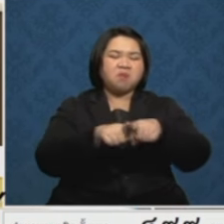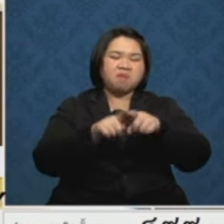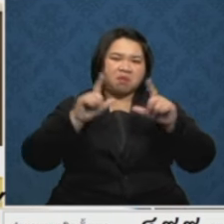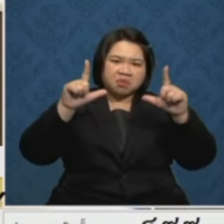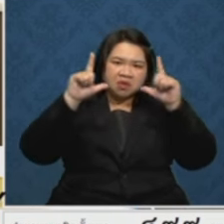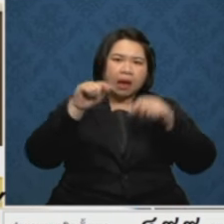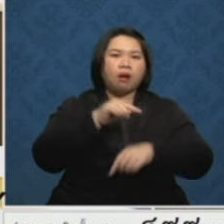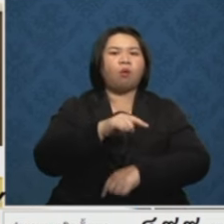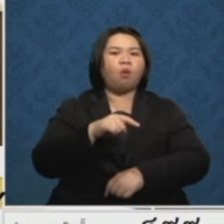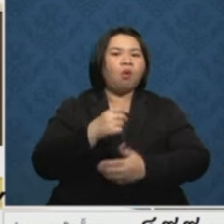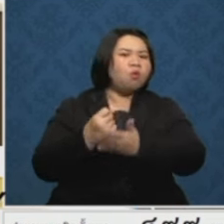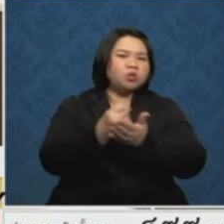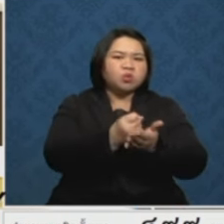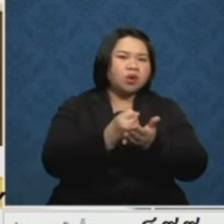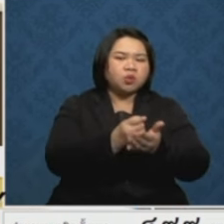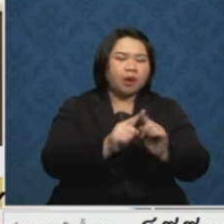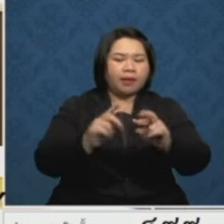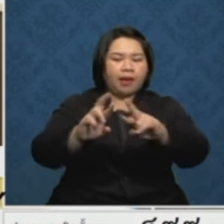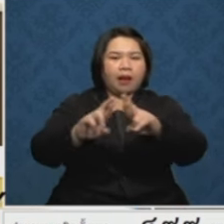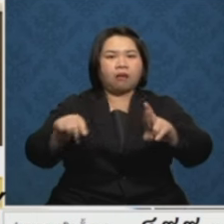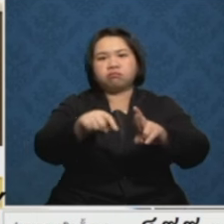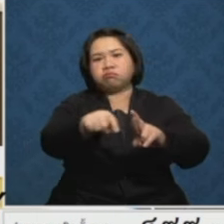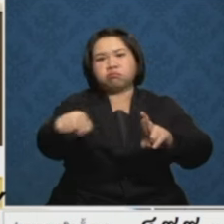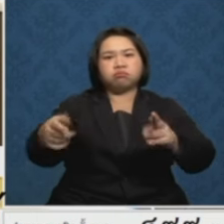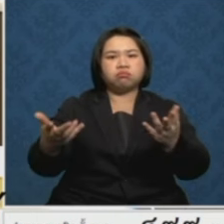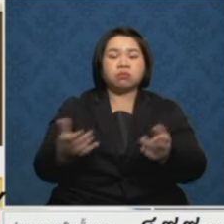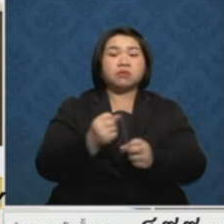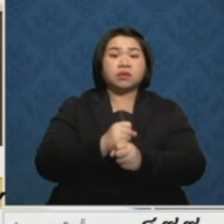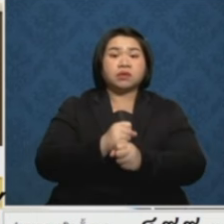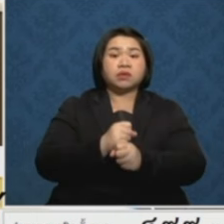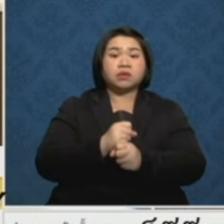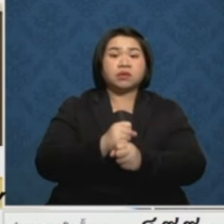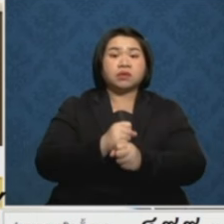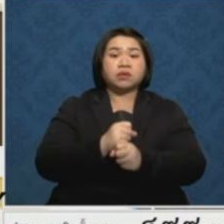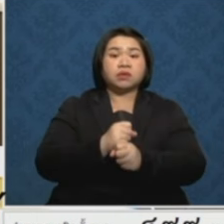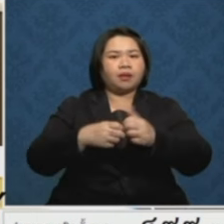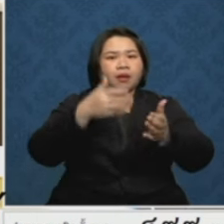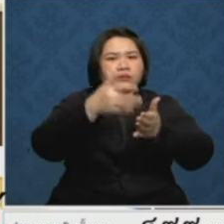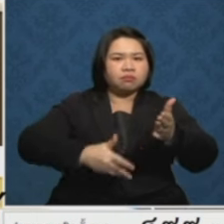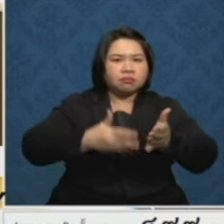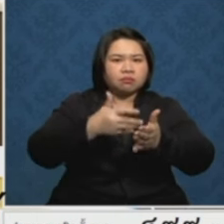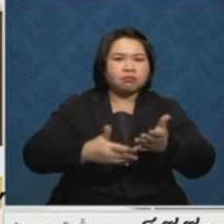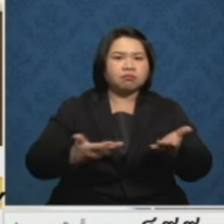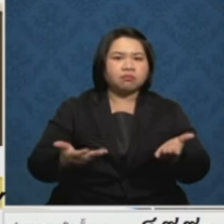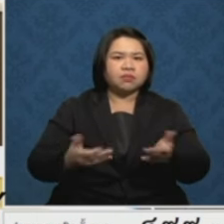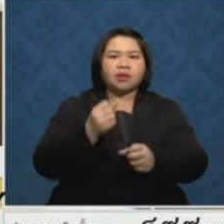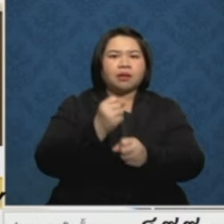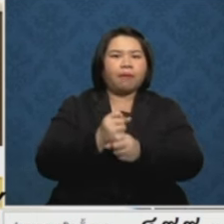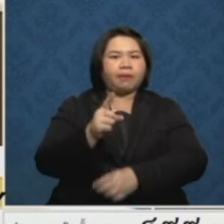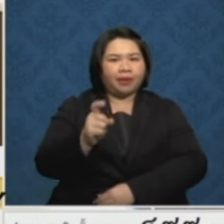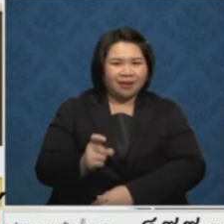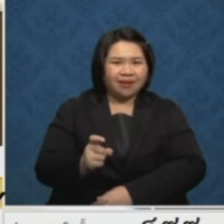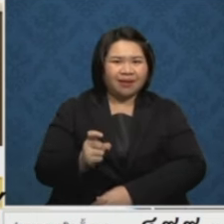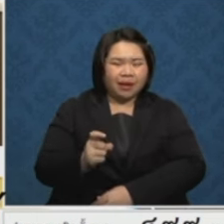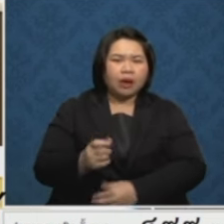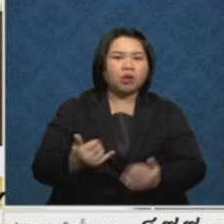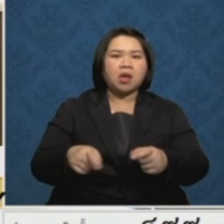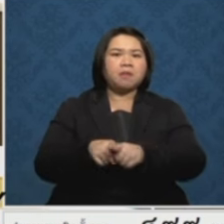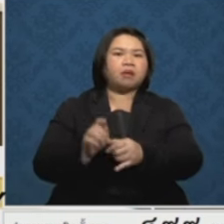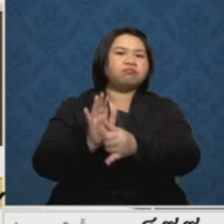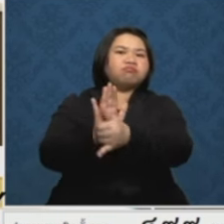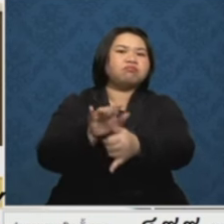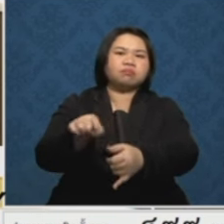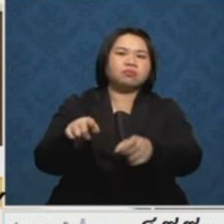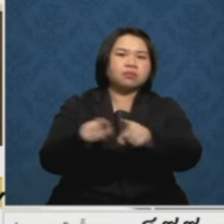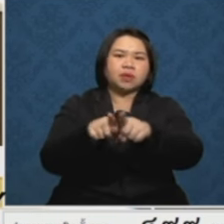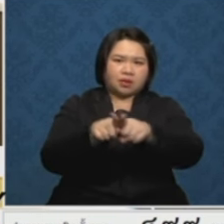ก็แย่มากพออยู่แล้วแต่นี่กลับไม่ทำอะไรเลยที่จะลดอุปสรรคที่รายย่อยจะเข้ามาไ มันก็คือการกีดการลายย่อยไป